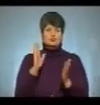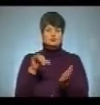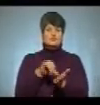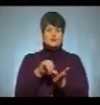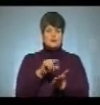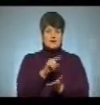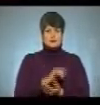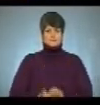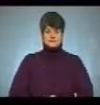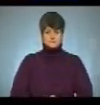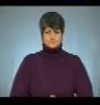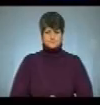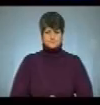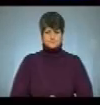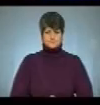виступатимуть.